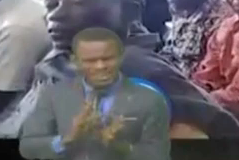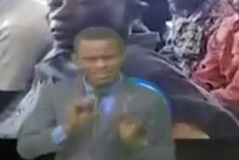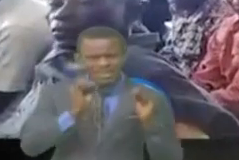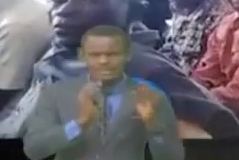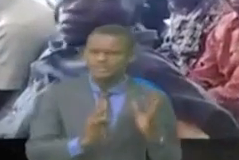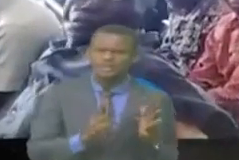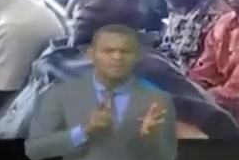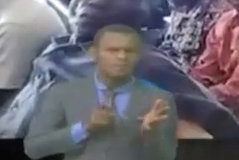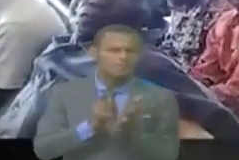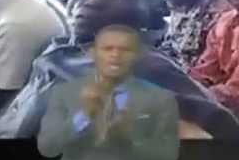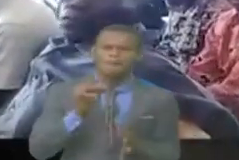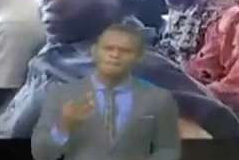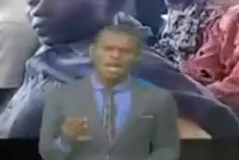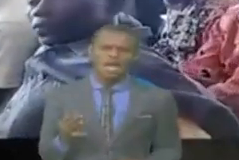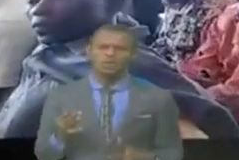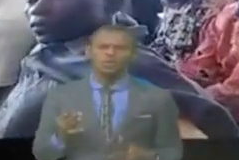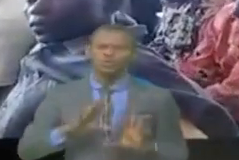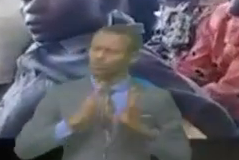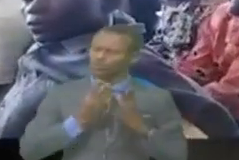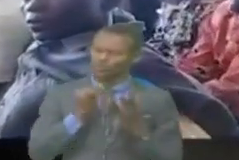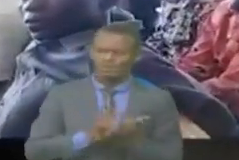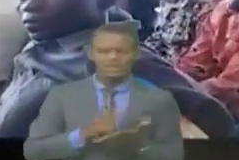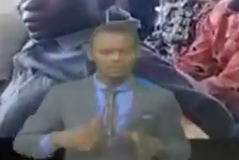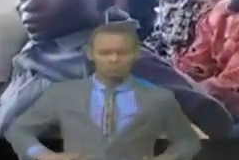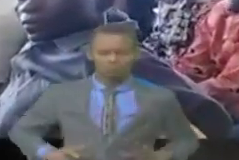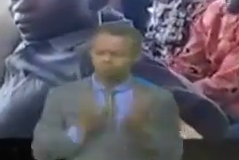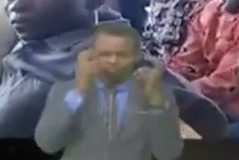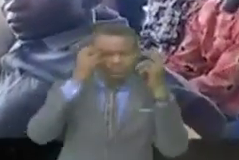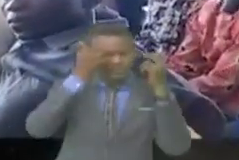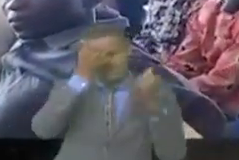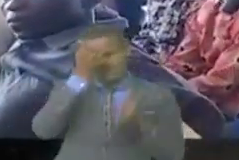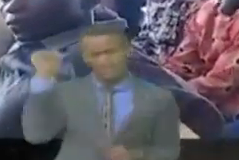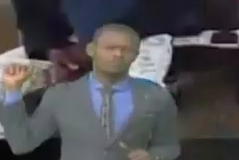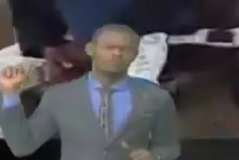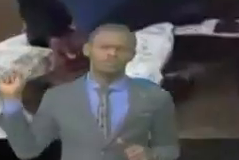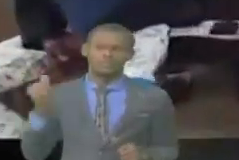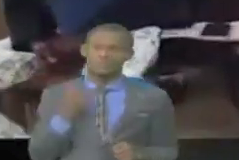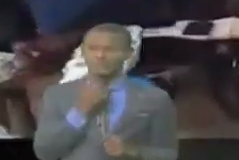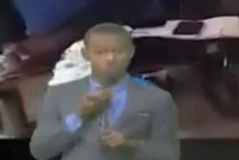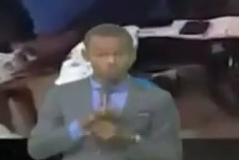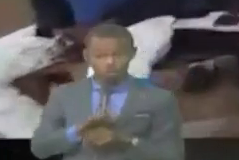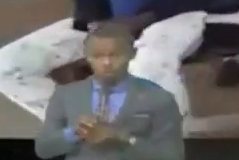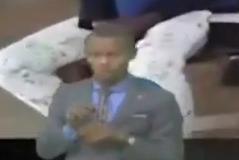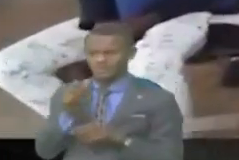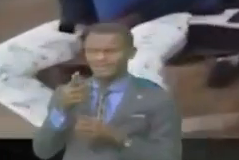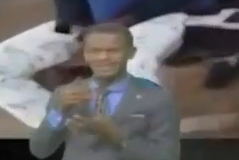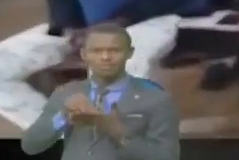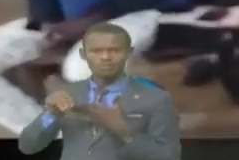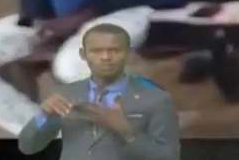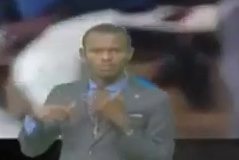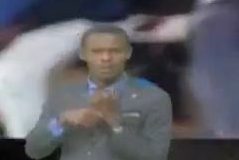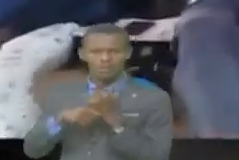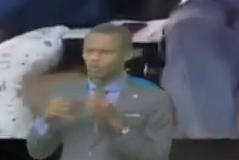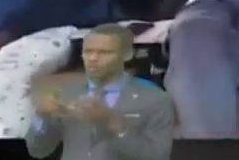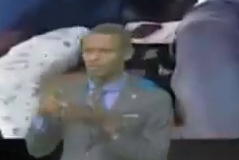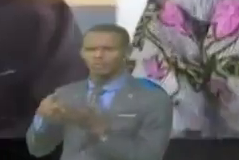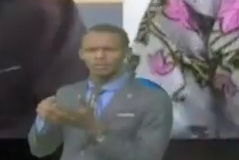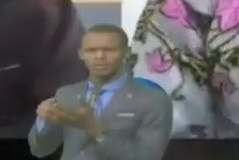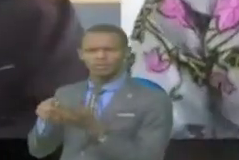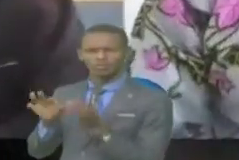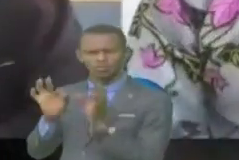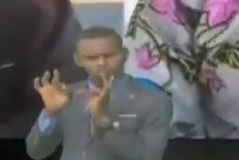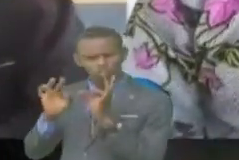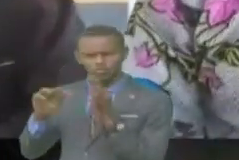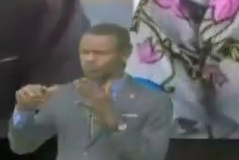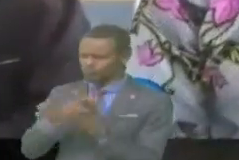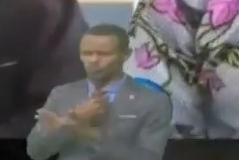le gouvernement lors de la paye de plus de 13 000 enseignants à travers le pays. En effet, un ultimatum a été donné depuis le 7